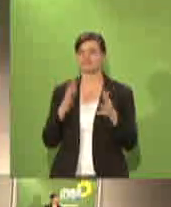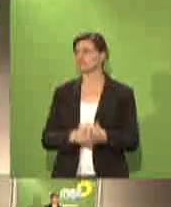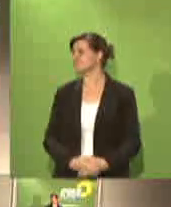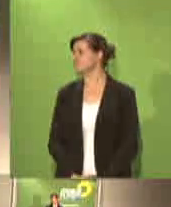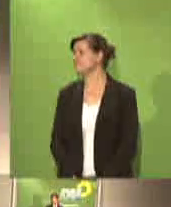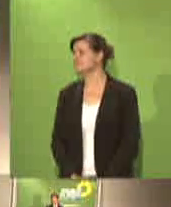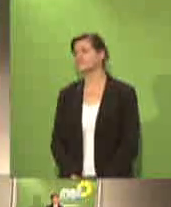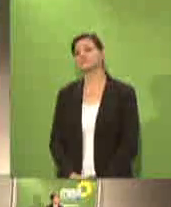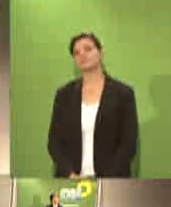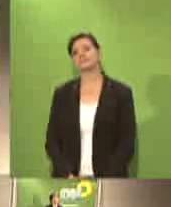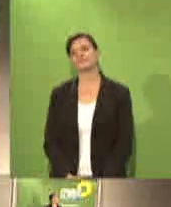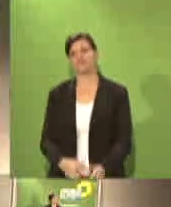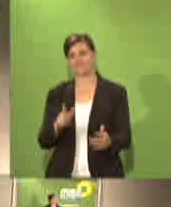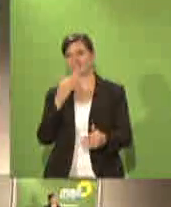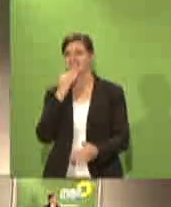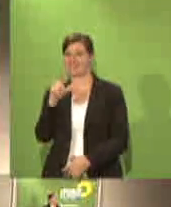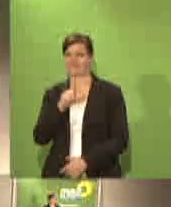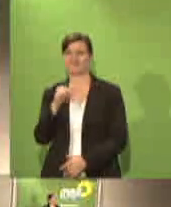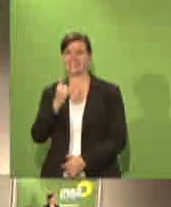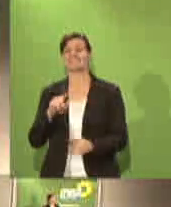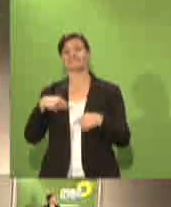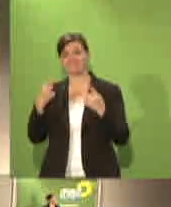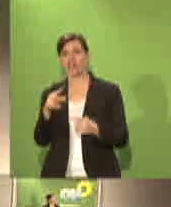Danke, Lisa. Als nächster ist Norwich dran.